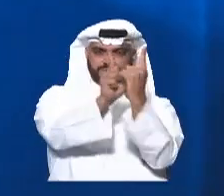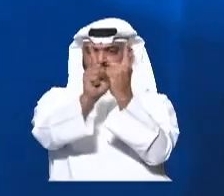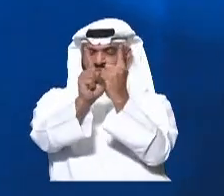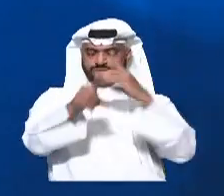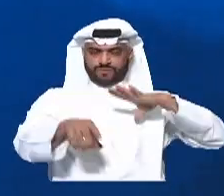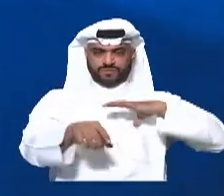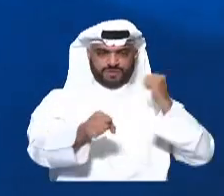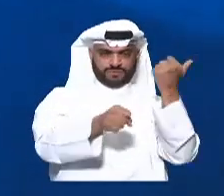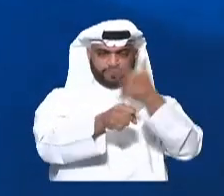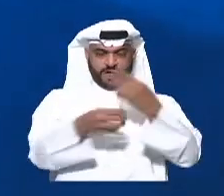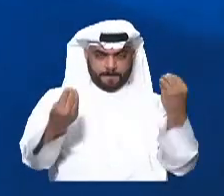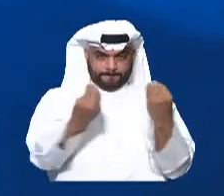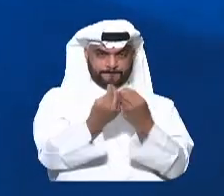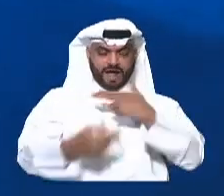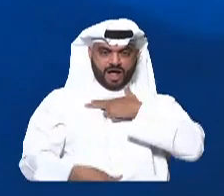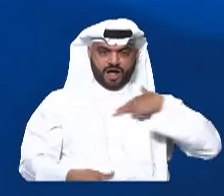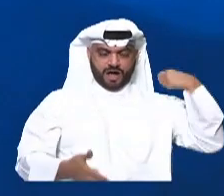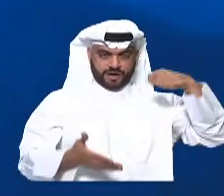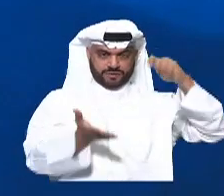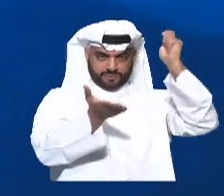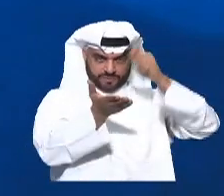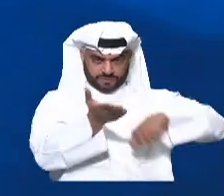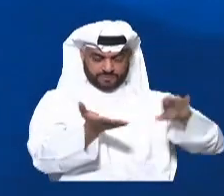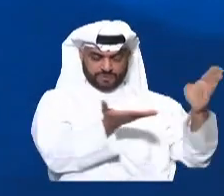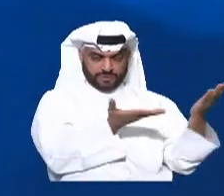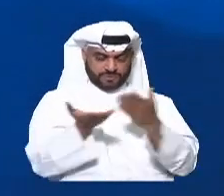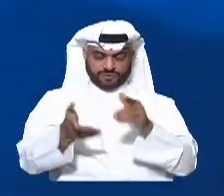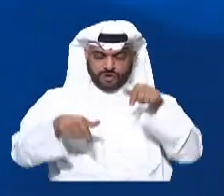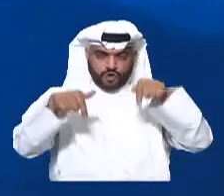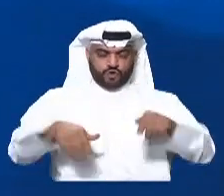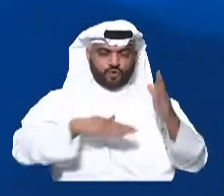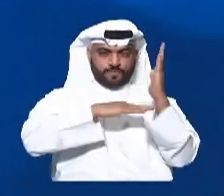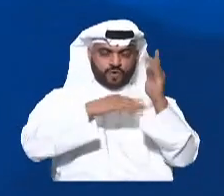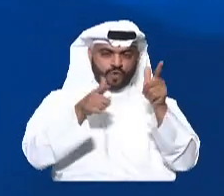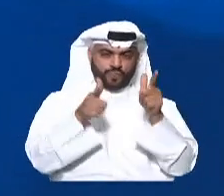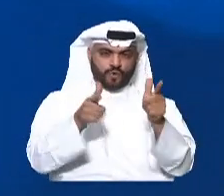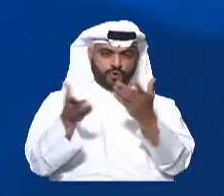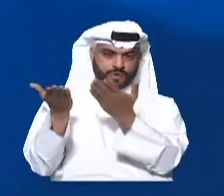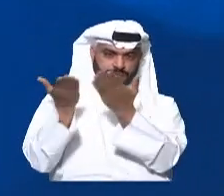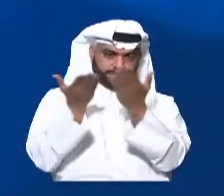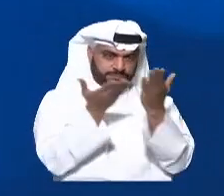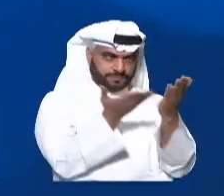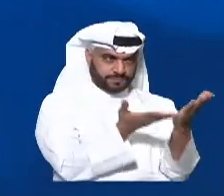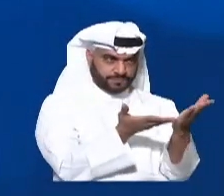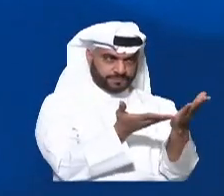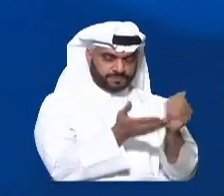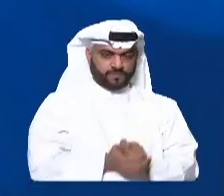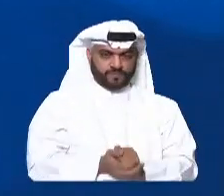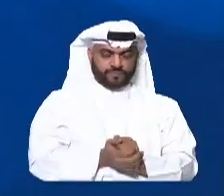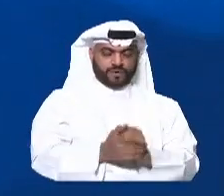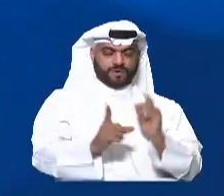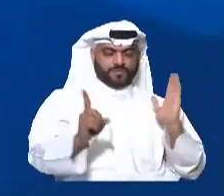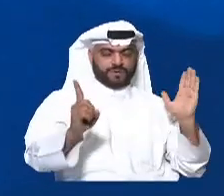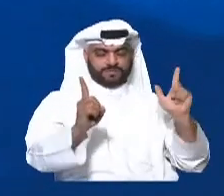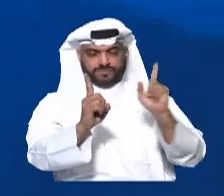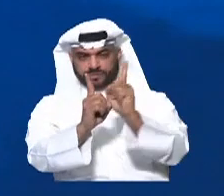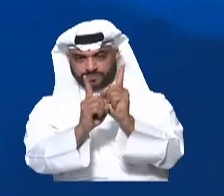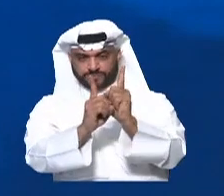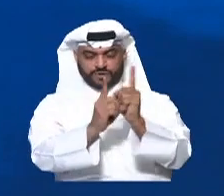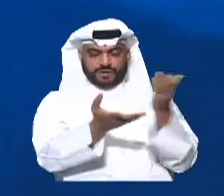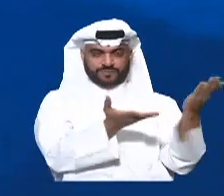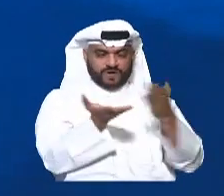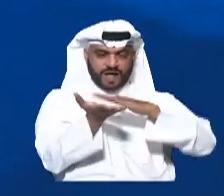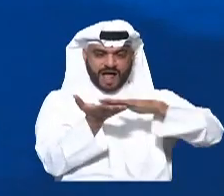الشقيقة والوفد الرسمي المرافق لسموه ظهر اليوم في زيارة رسمية للبلاد. وكان في مقدمة مستقبل سموه على